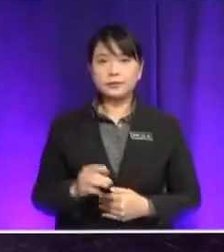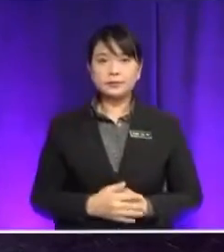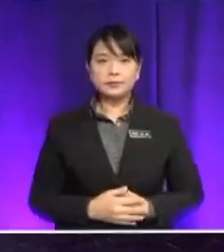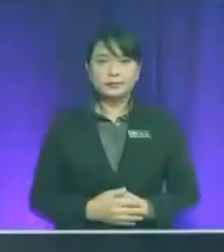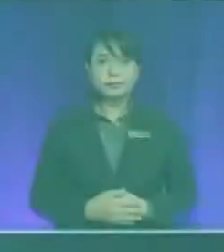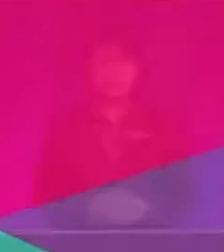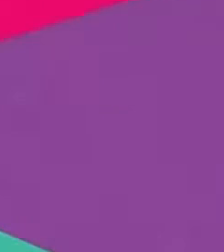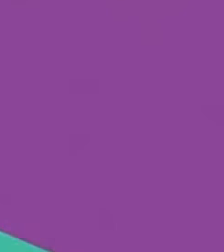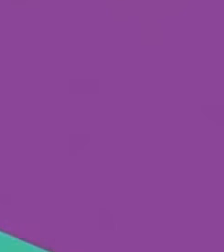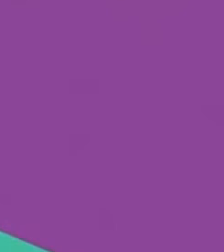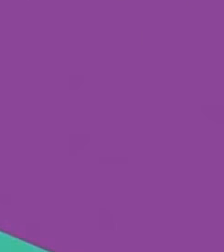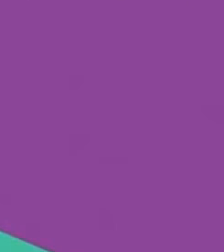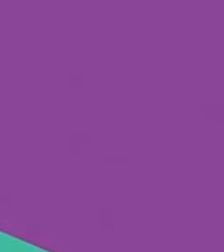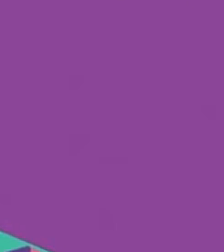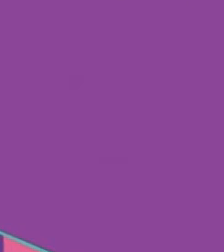ini